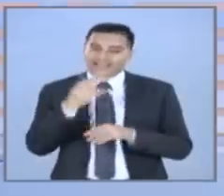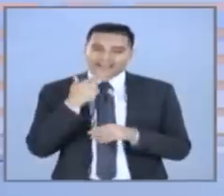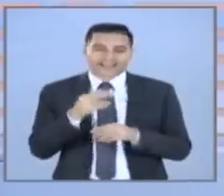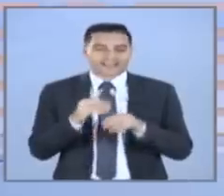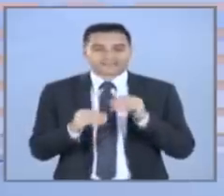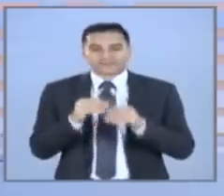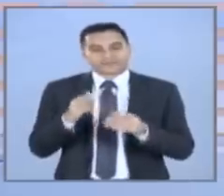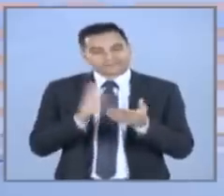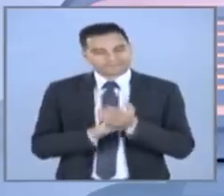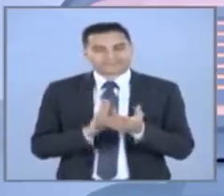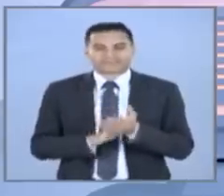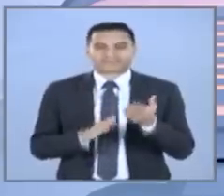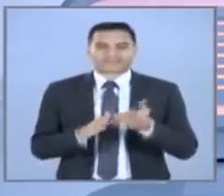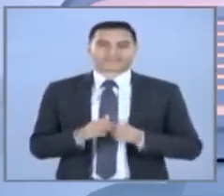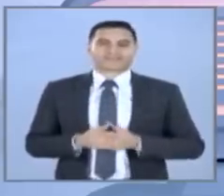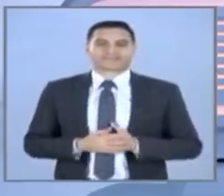لعائلة برايا.